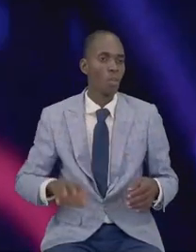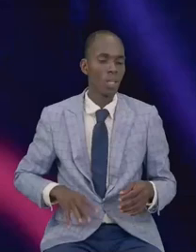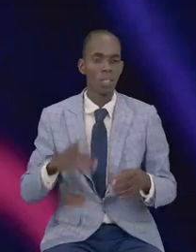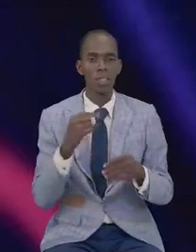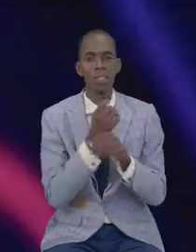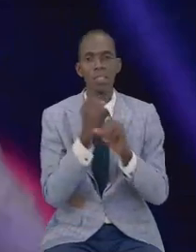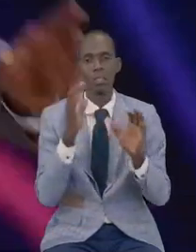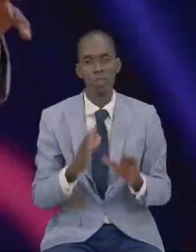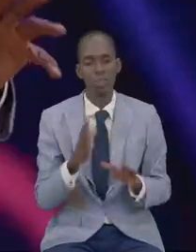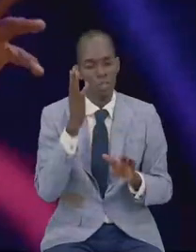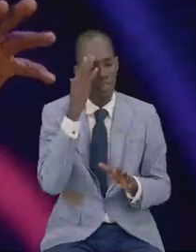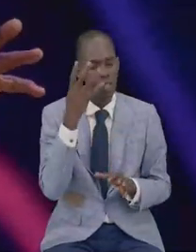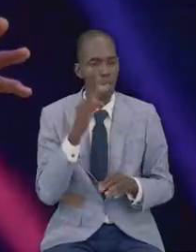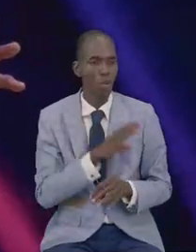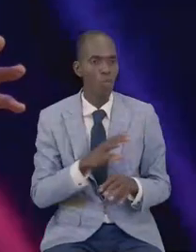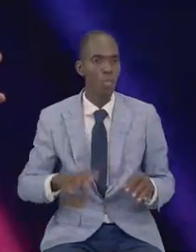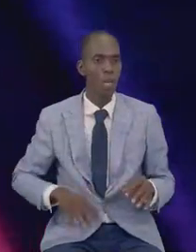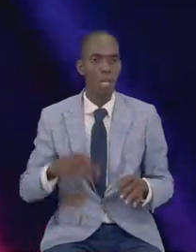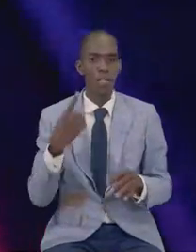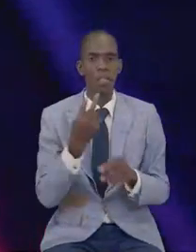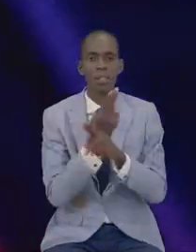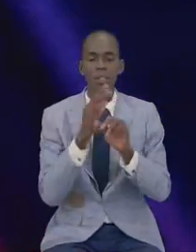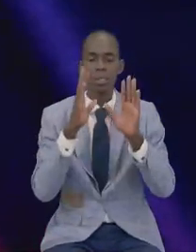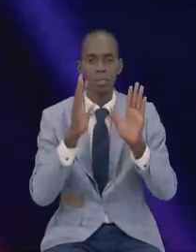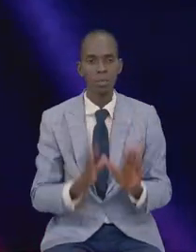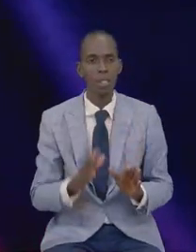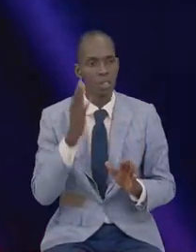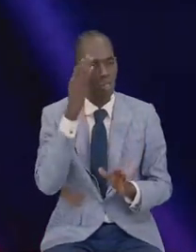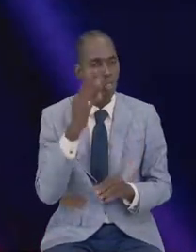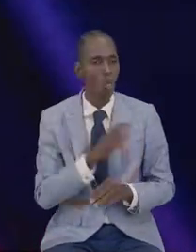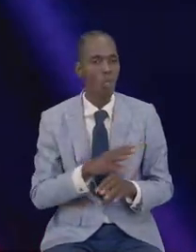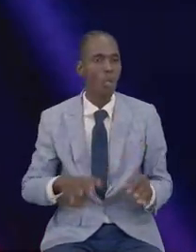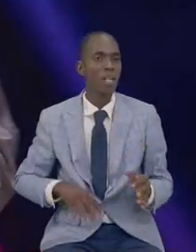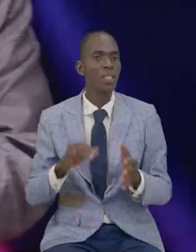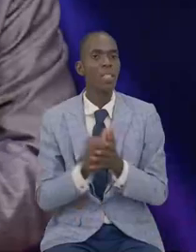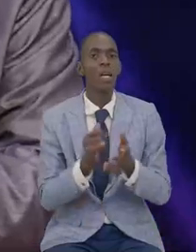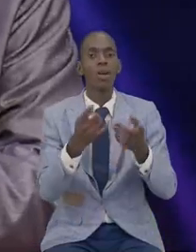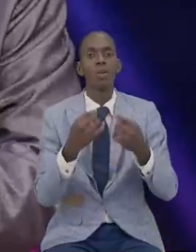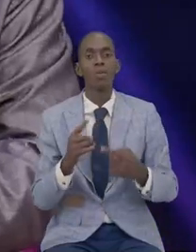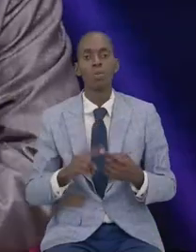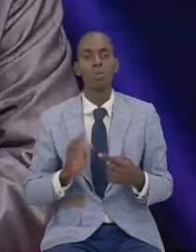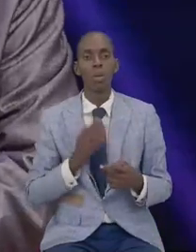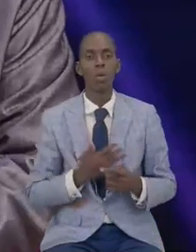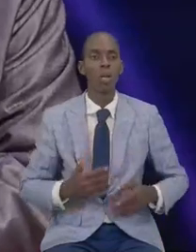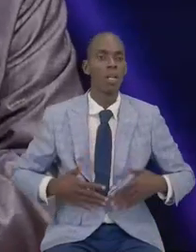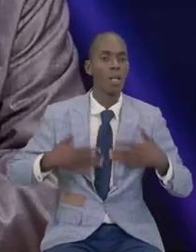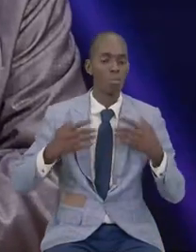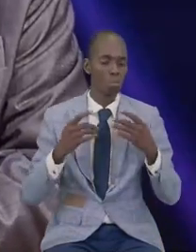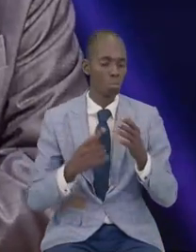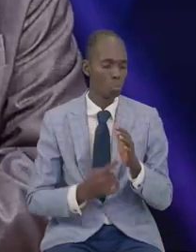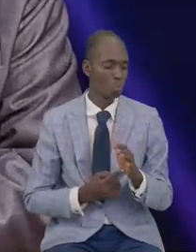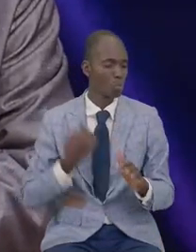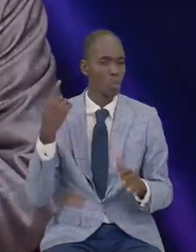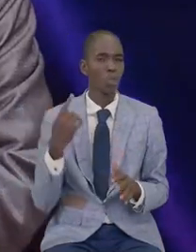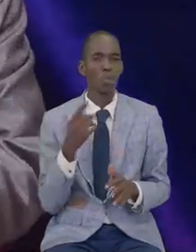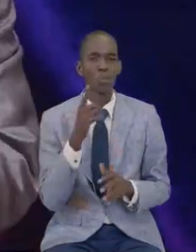le Rédempteur, c'est la connaissance de Christ qui vient dans notre vie, c'est la connaissance que nous avons. Je vais à lui